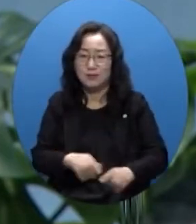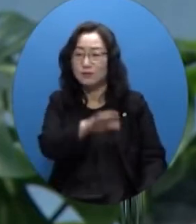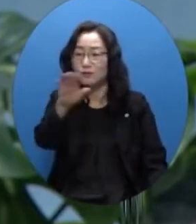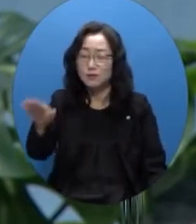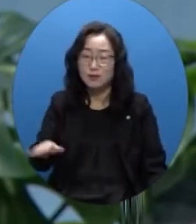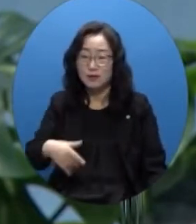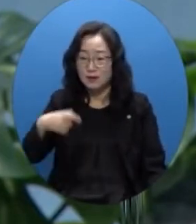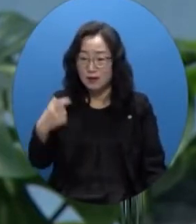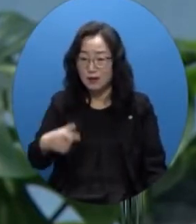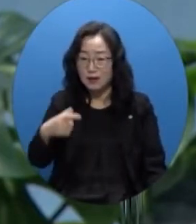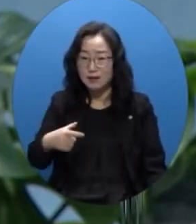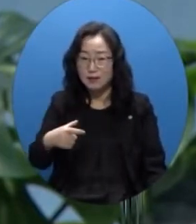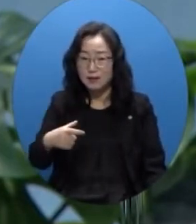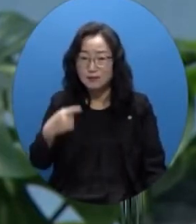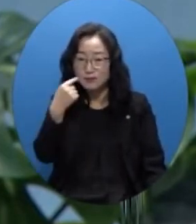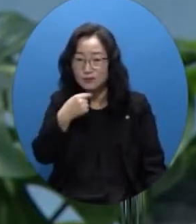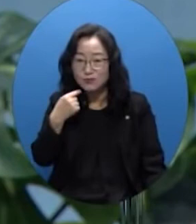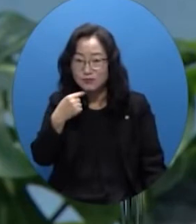강한 것 같은데